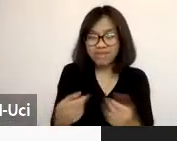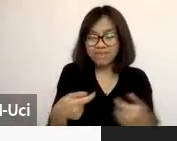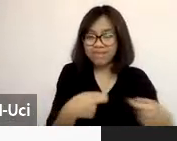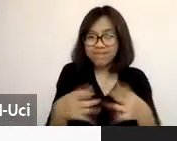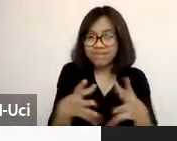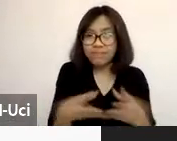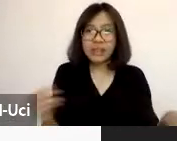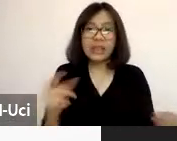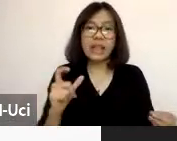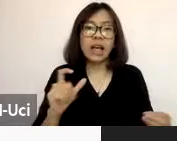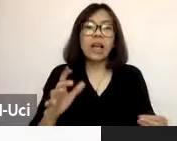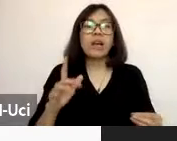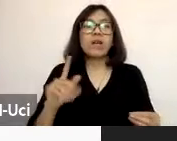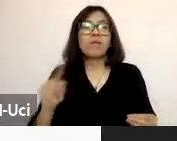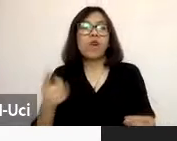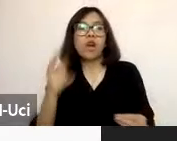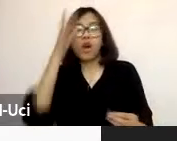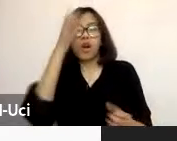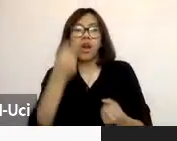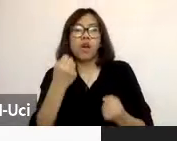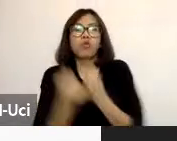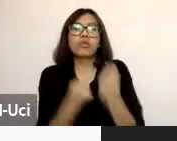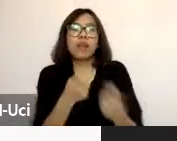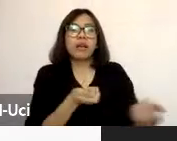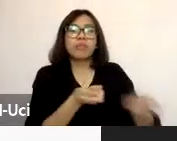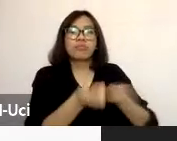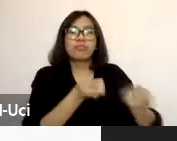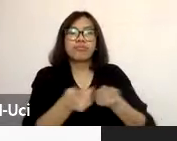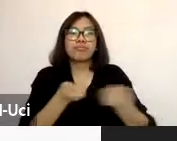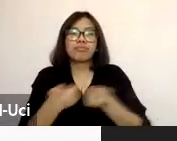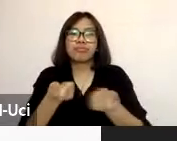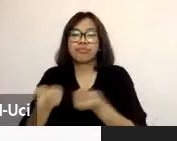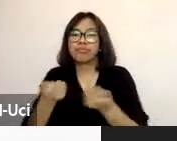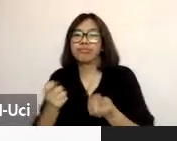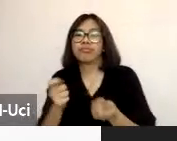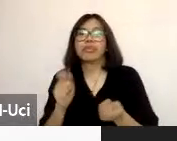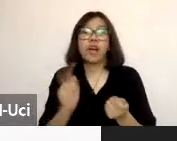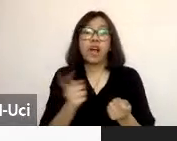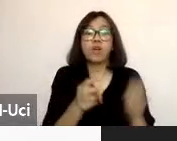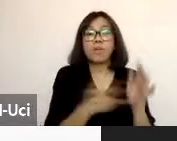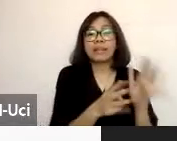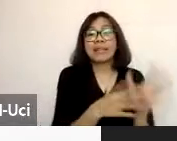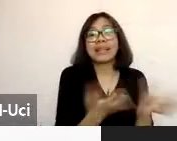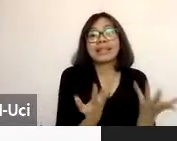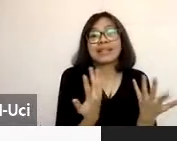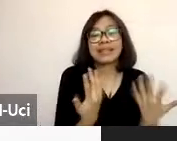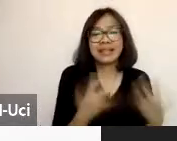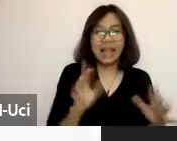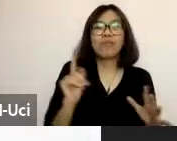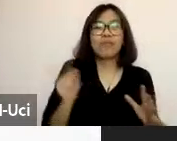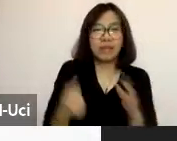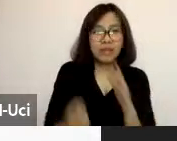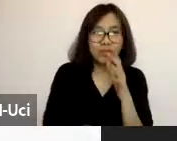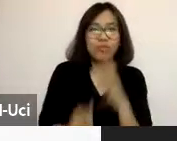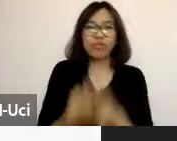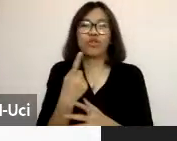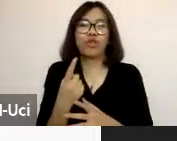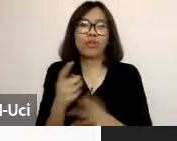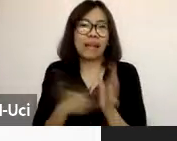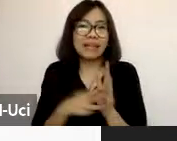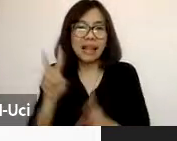kalau disini selesai itu enggak akan jadi sengketa dan Bapak nah baru kalau ini menjadi